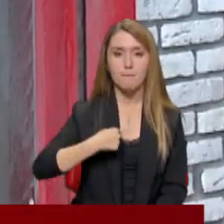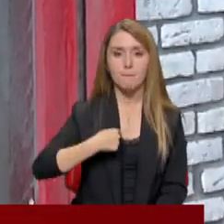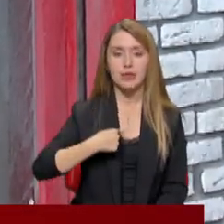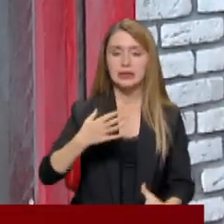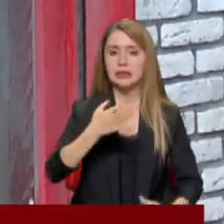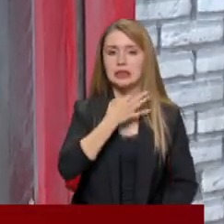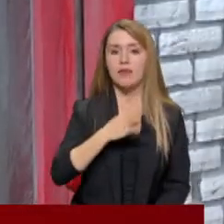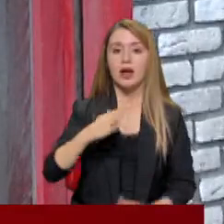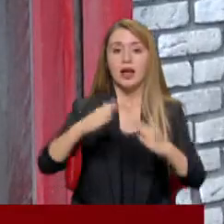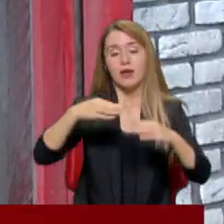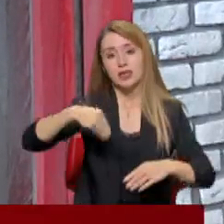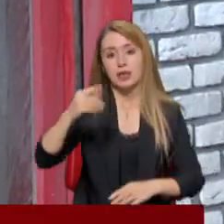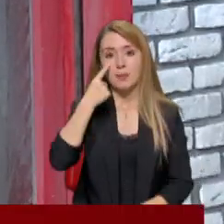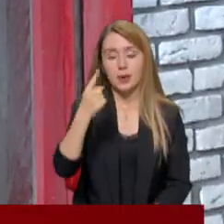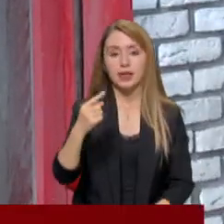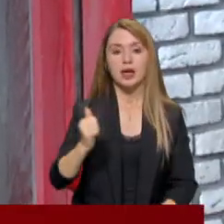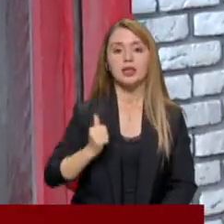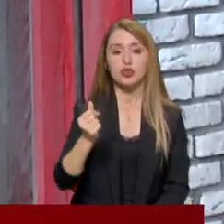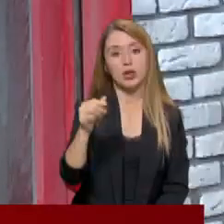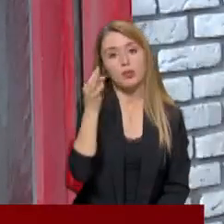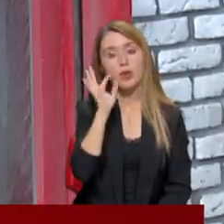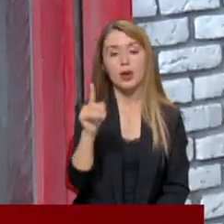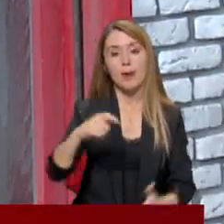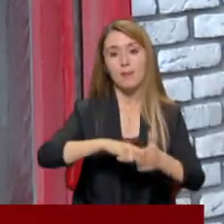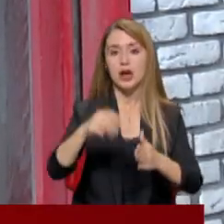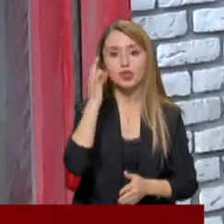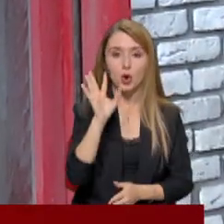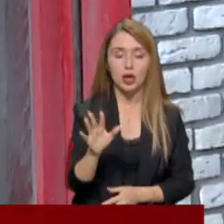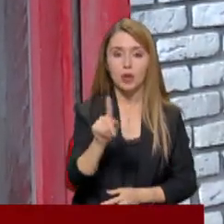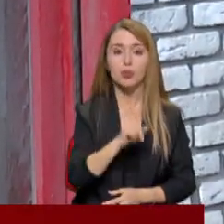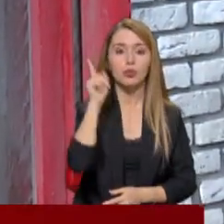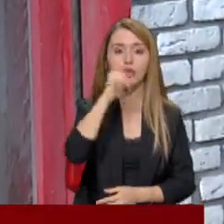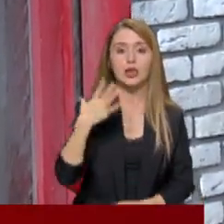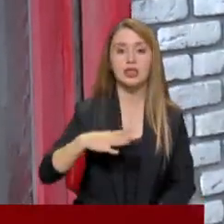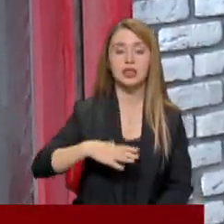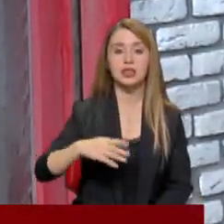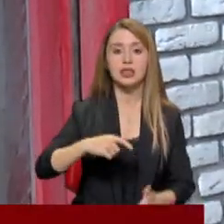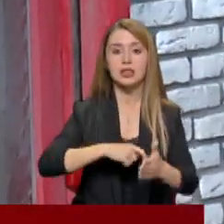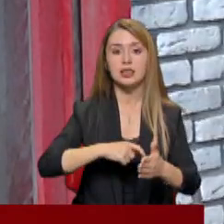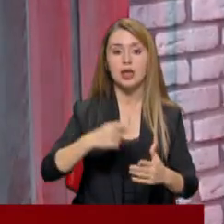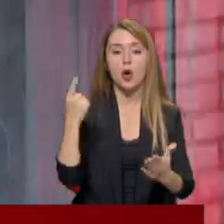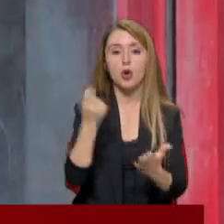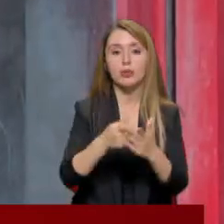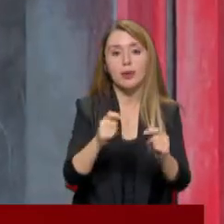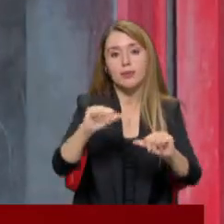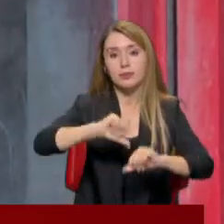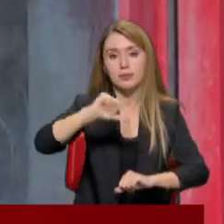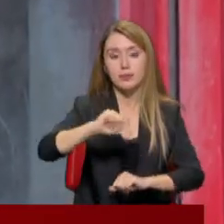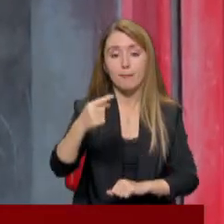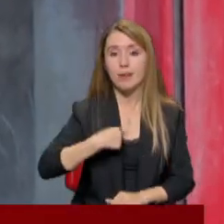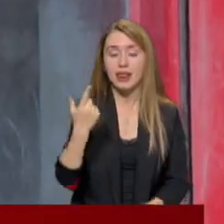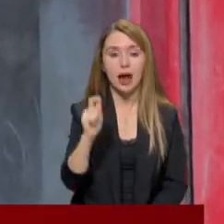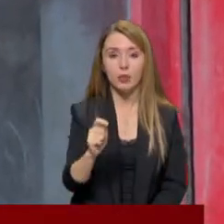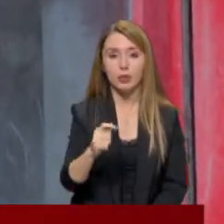sıkıştırıyorlar işte evi satarız diyorum ki bakın asgari ücret bu ben bu kadar maaş alıyorum Dolayısıyla istediğiniz rakamı Size hiçbir zaman vermeyeceğim Ben ne yapıyorum biliyor